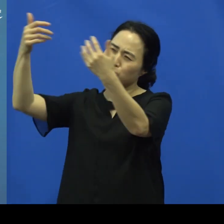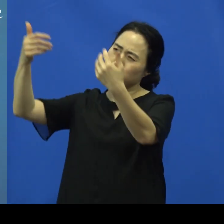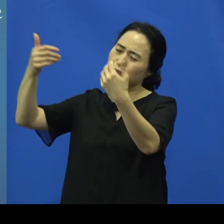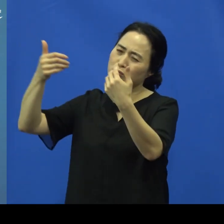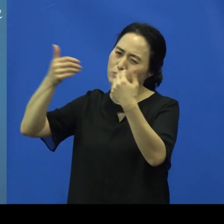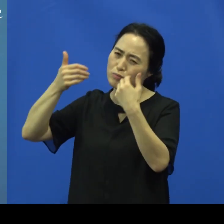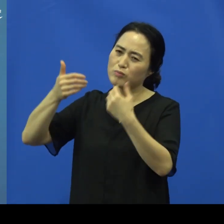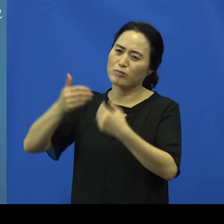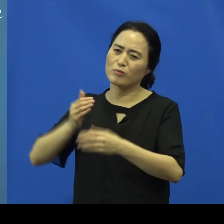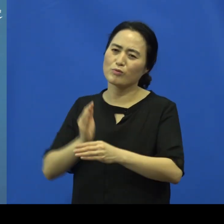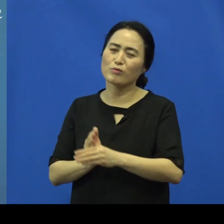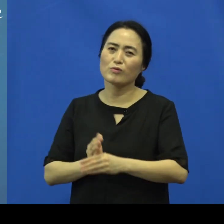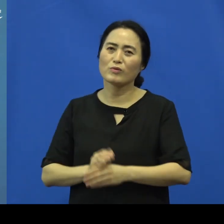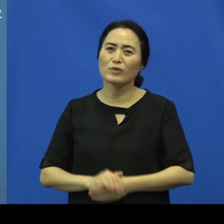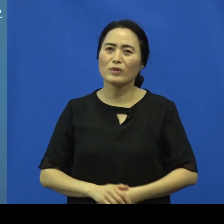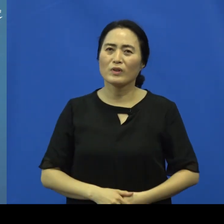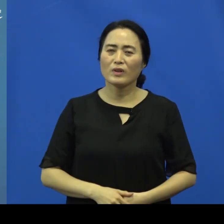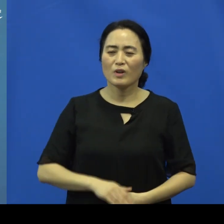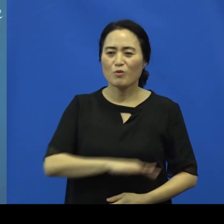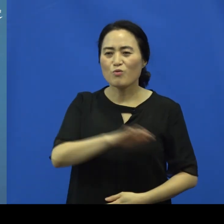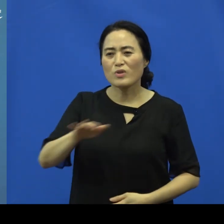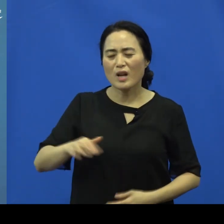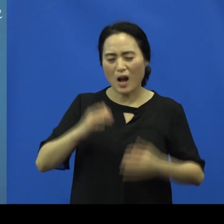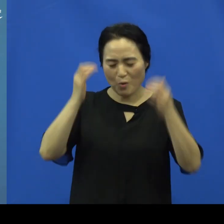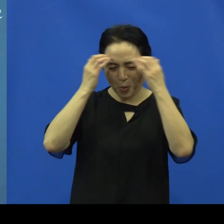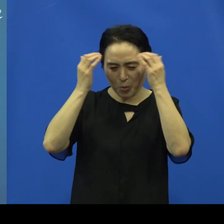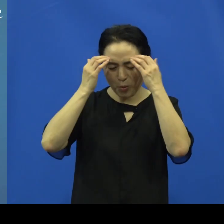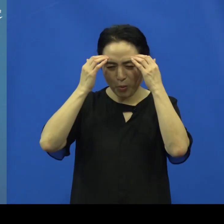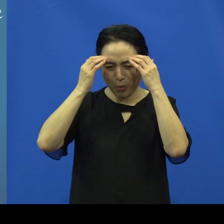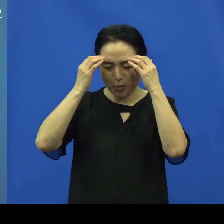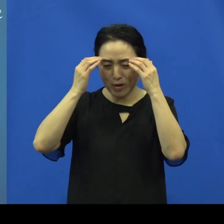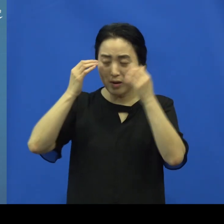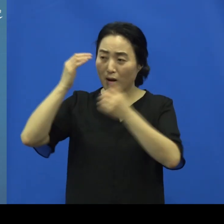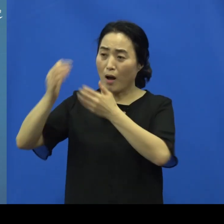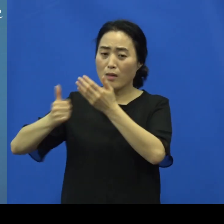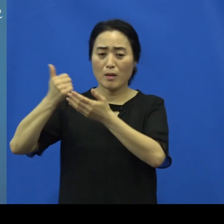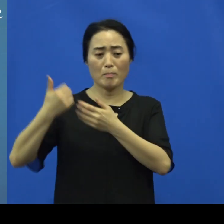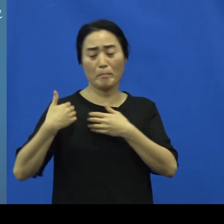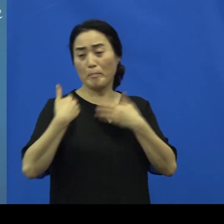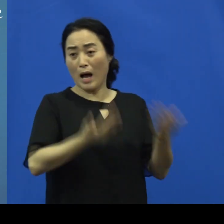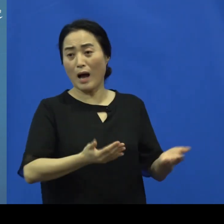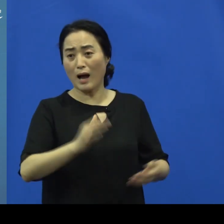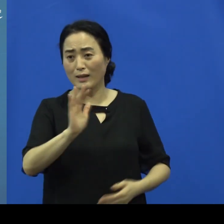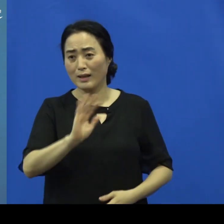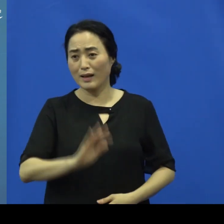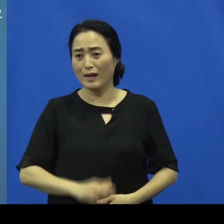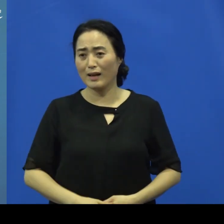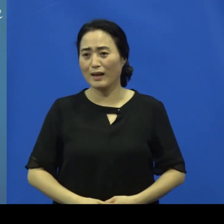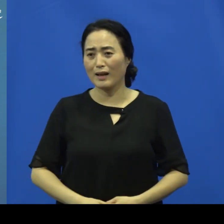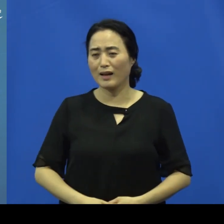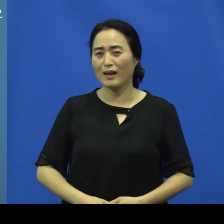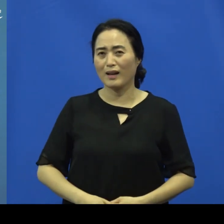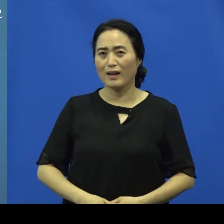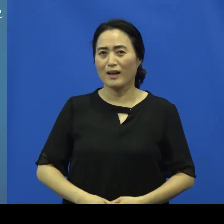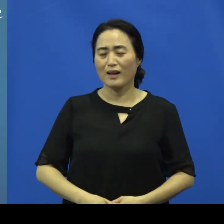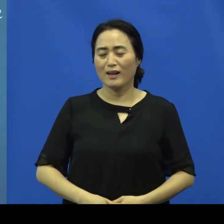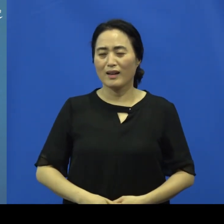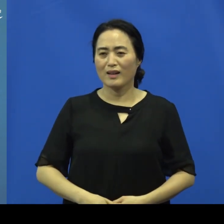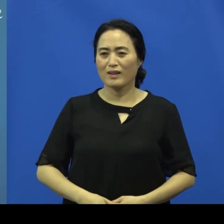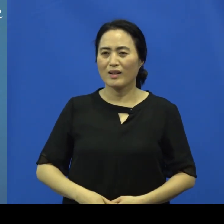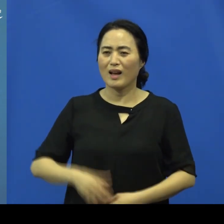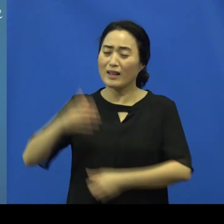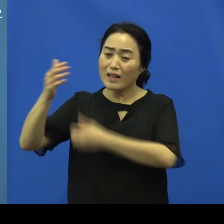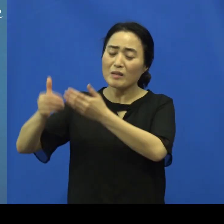바라보고 계시고, 우리가 당하는 고통을 나홀로 당하도록 내버려 두지 않으시고, 하나는 우리의 고통에 무심하게 다가오시는